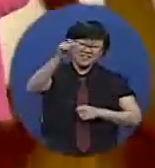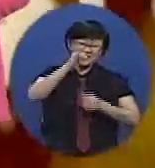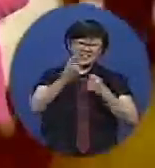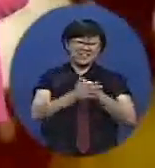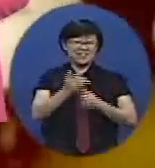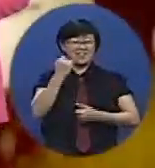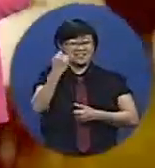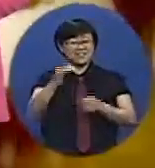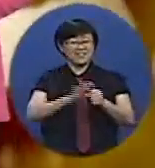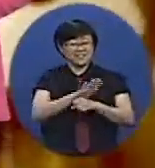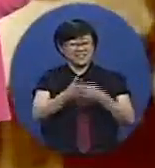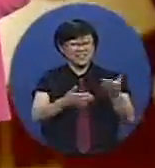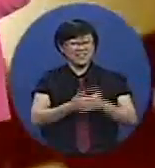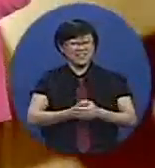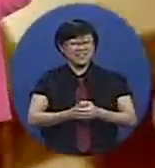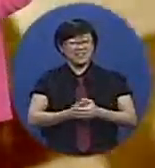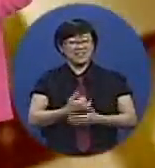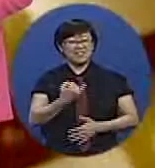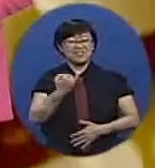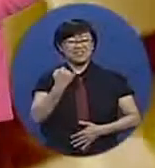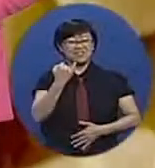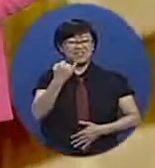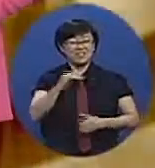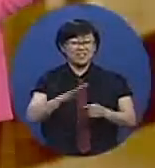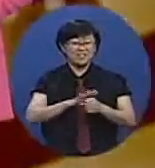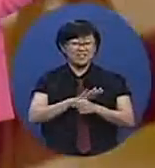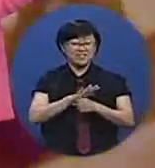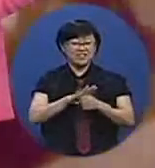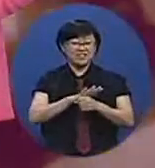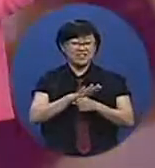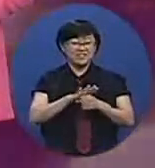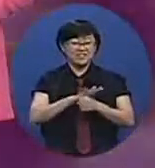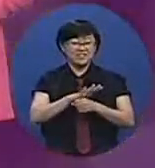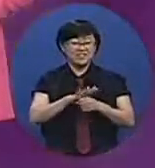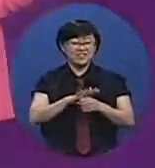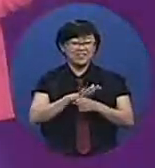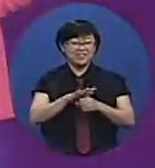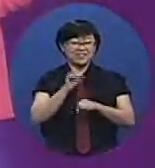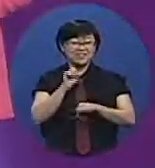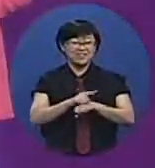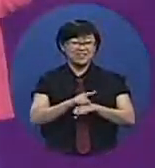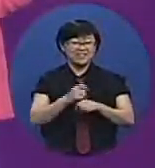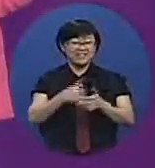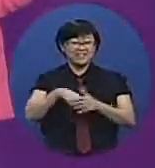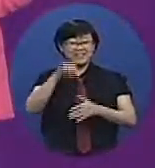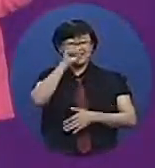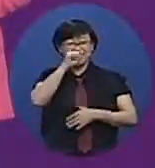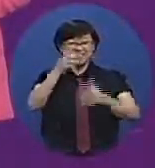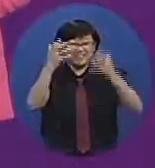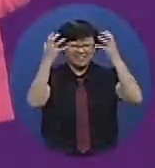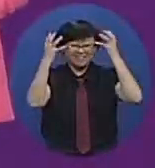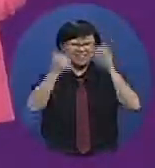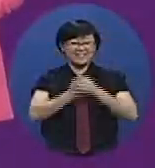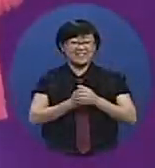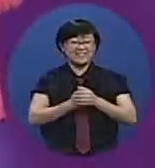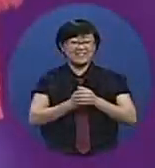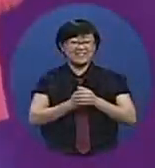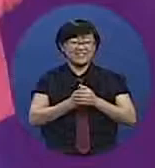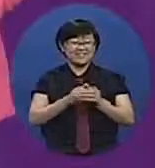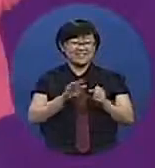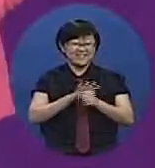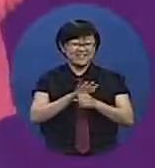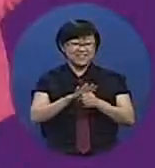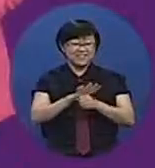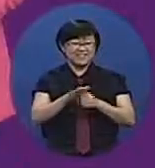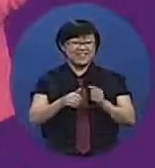며느리 사랑한다 네. 하세요. 시작! 우리 며느리 승미 성격도 좋고 좋더라. 늘 고생한다. 고생한다. 네.